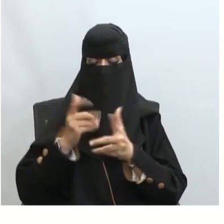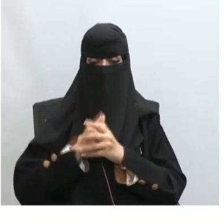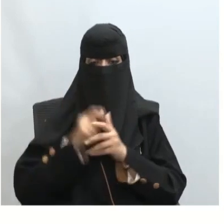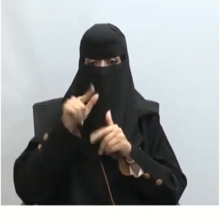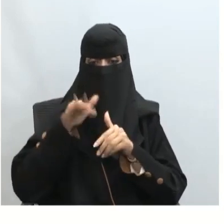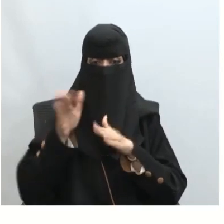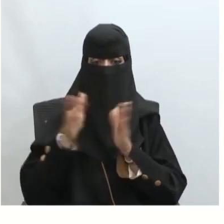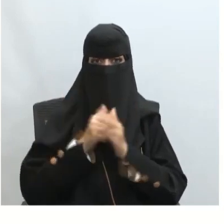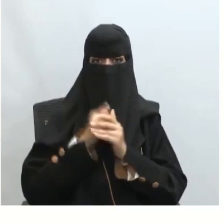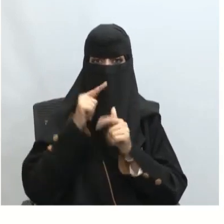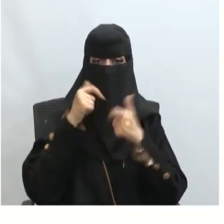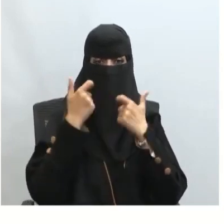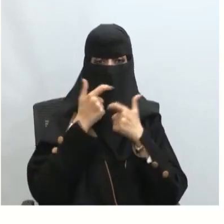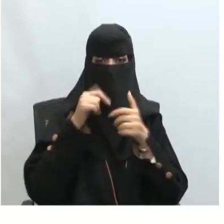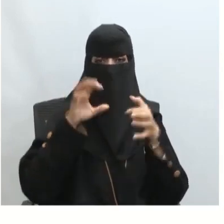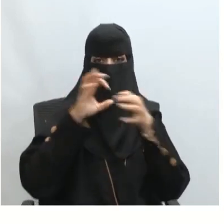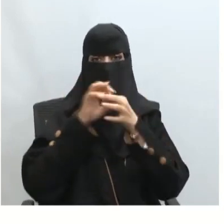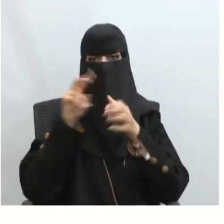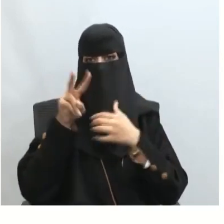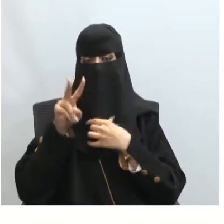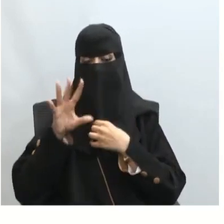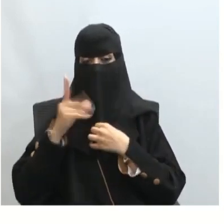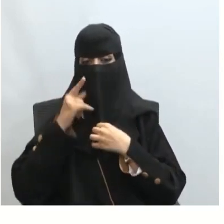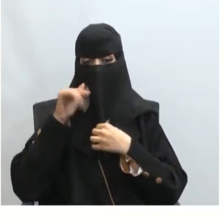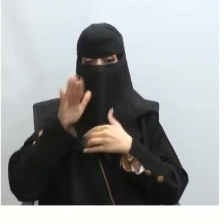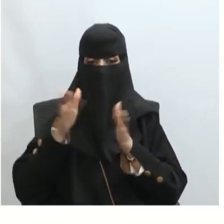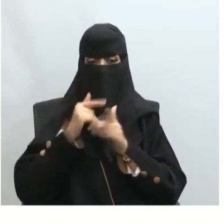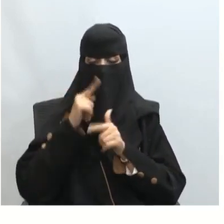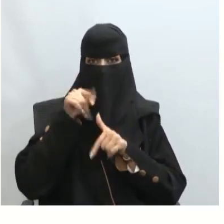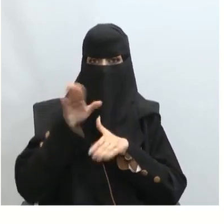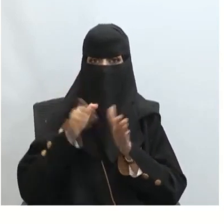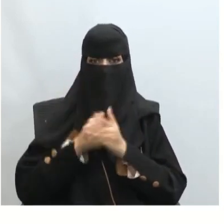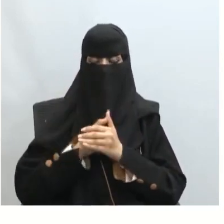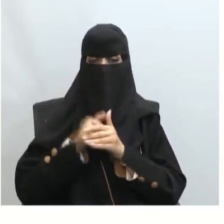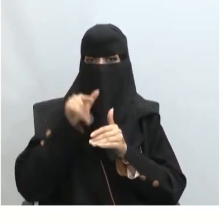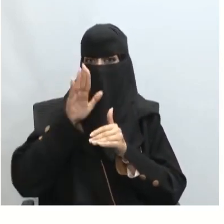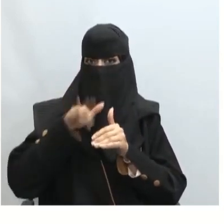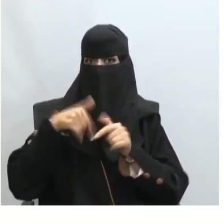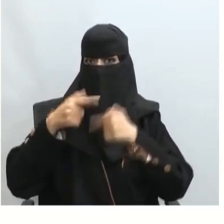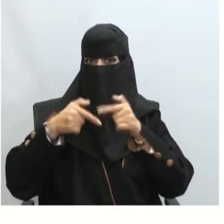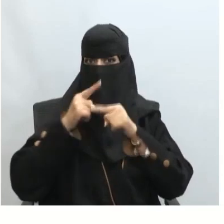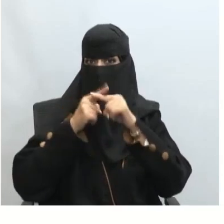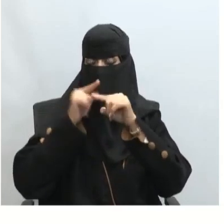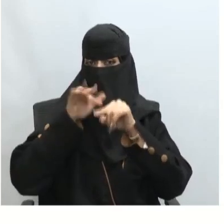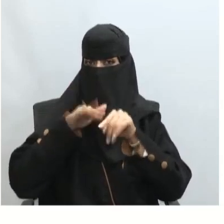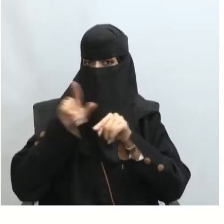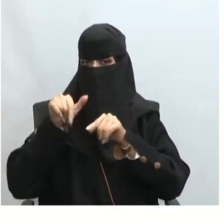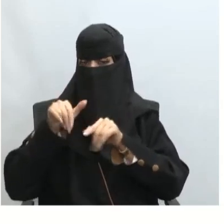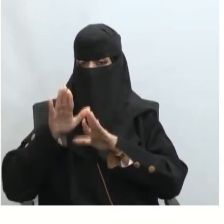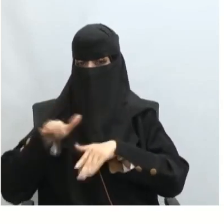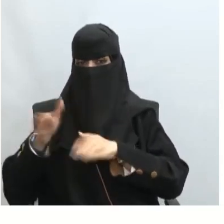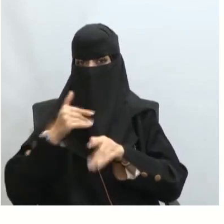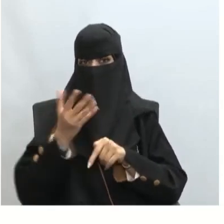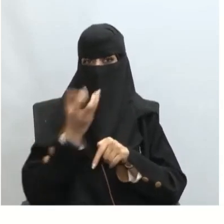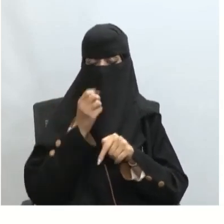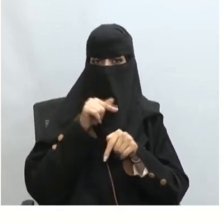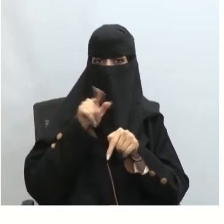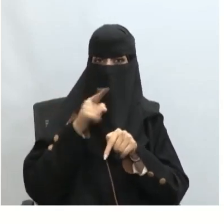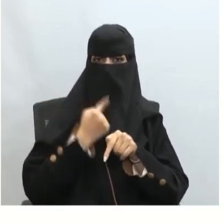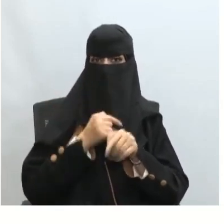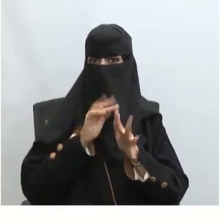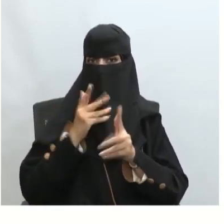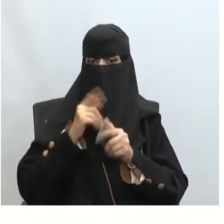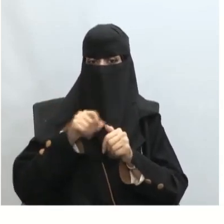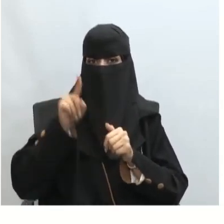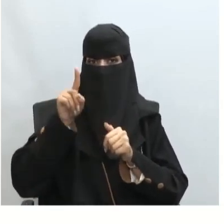الالكينات لاحظ هنا رابط الثنائيه وهندات الالكيل هنا طبعا الاكس هنا سيصبح حسب المعطى لدي والمطلوب